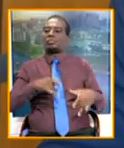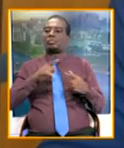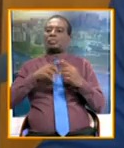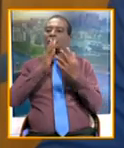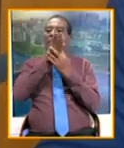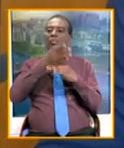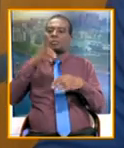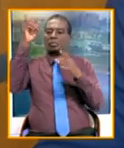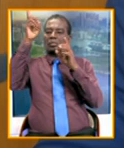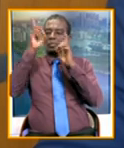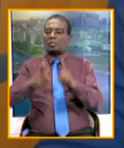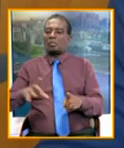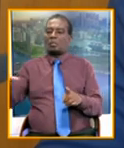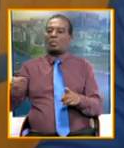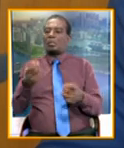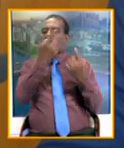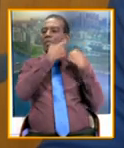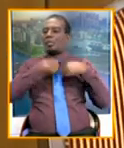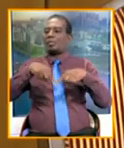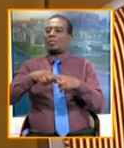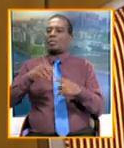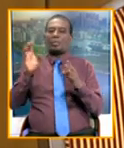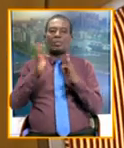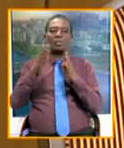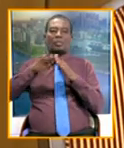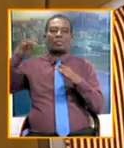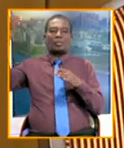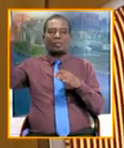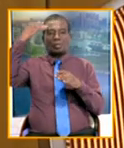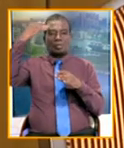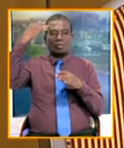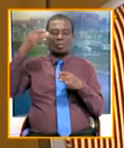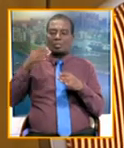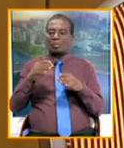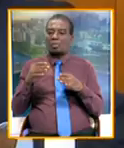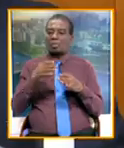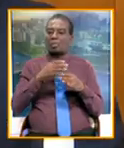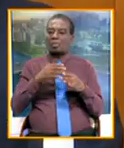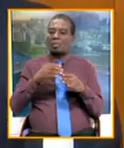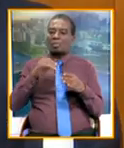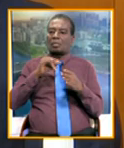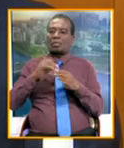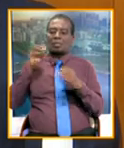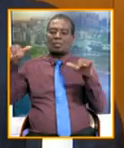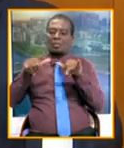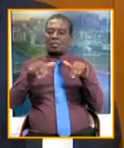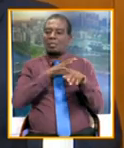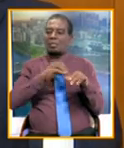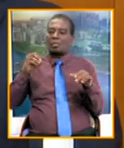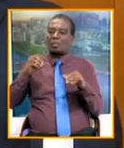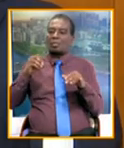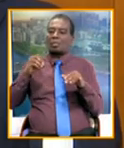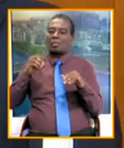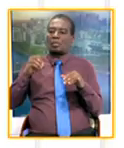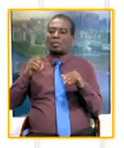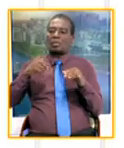des décisions prises lors des conseils des ministres reste manifeste. Preuve tangible, les mesures encore